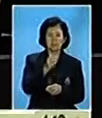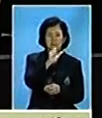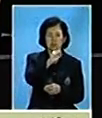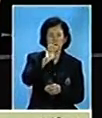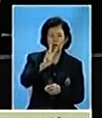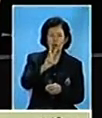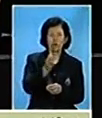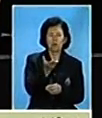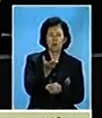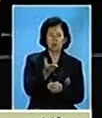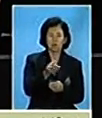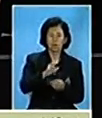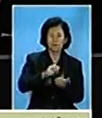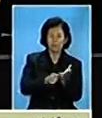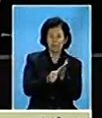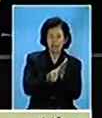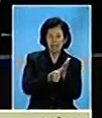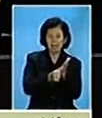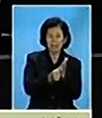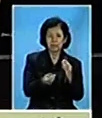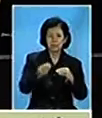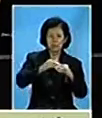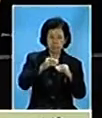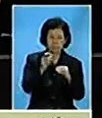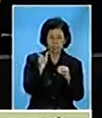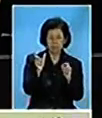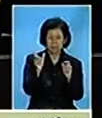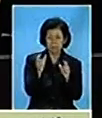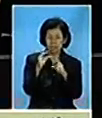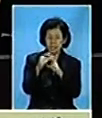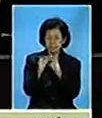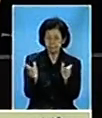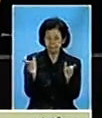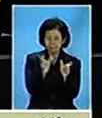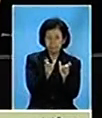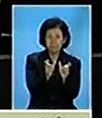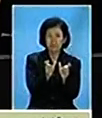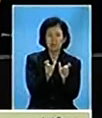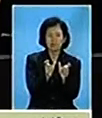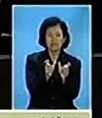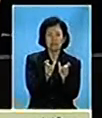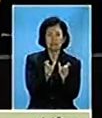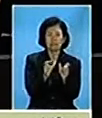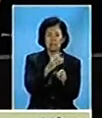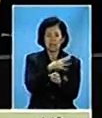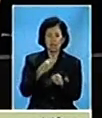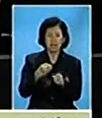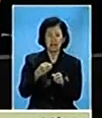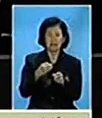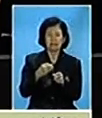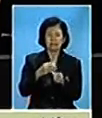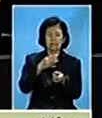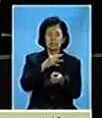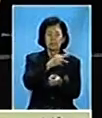ติไว้ขอให้เพิ่มนะครับคำต่อท้ายคำว่าแพทย์แผนไทยต่อว่าและการแพทย์แผนไทยประ